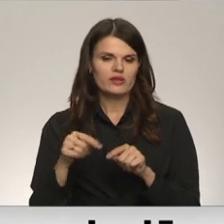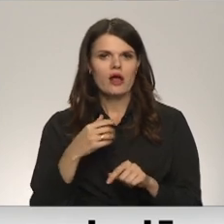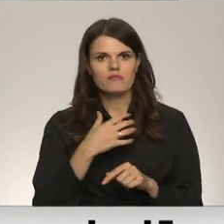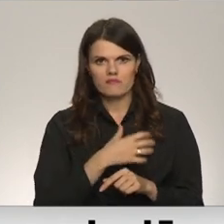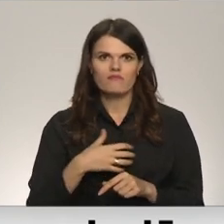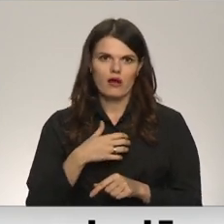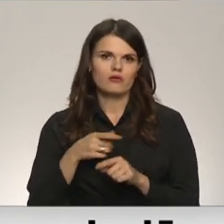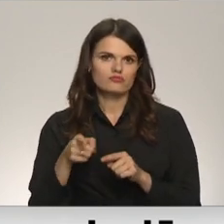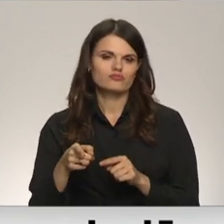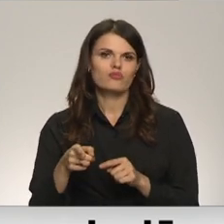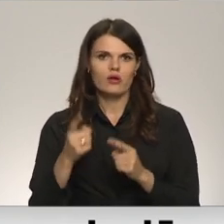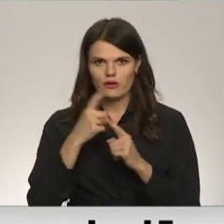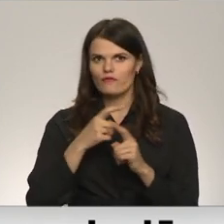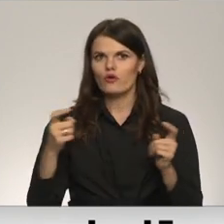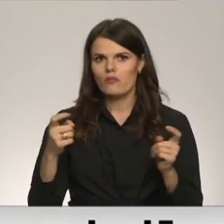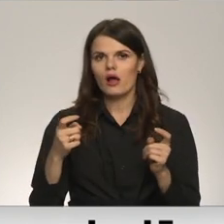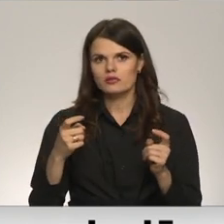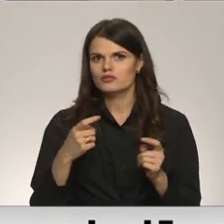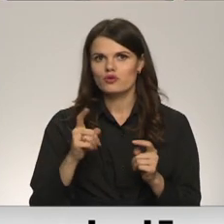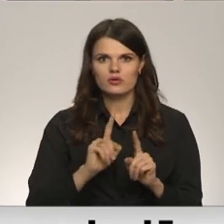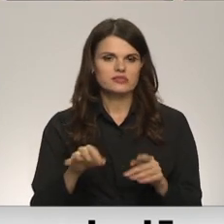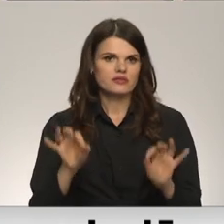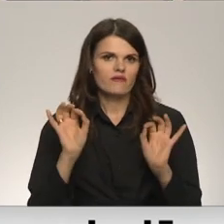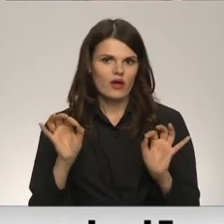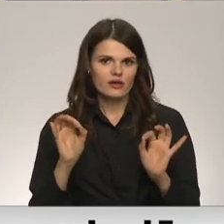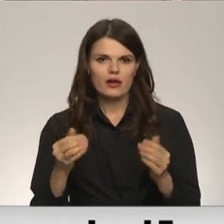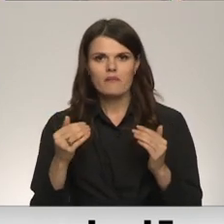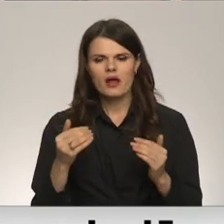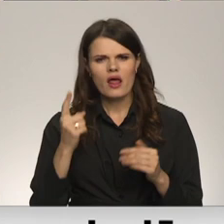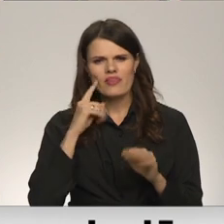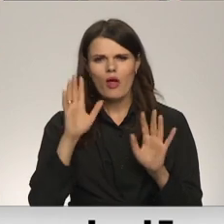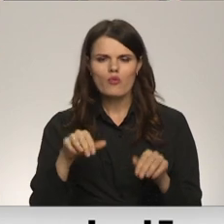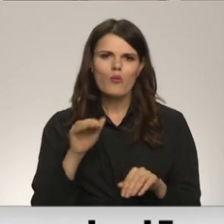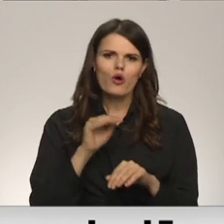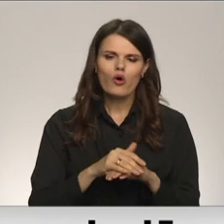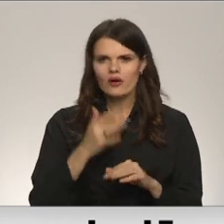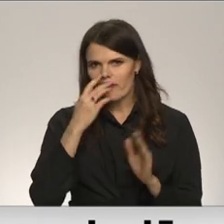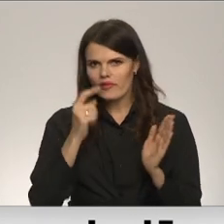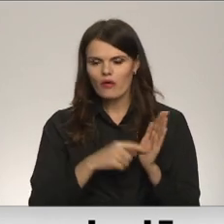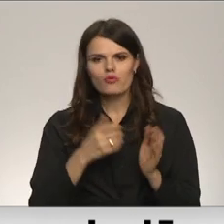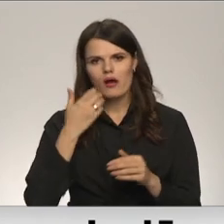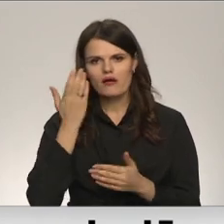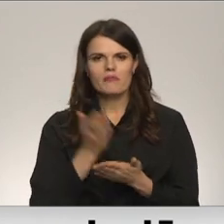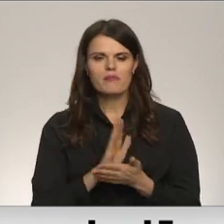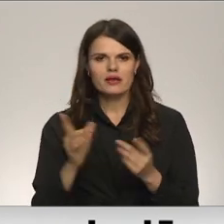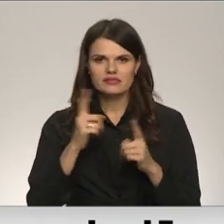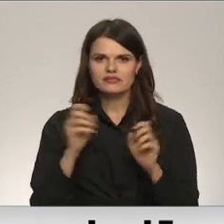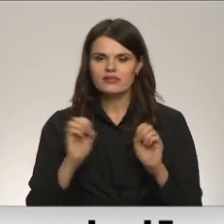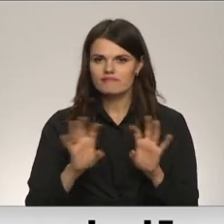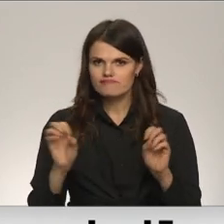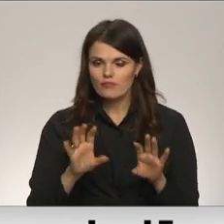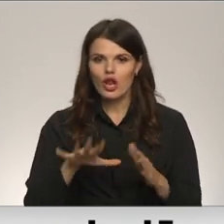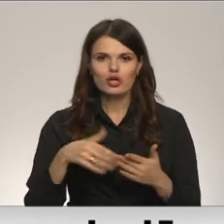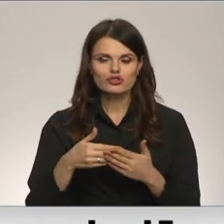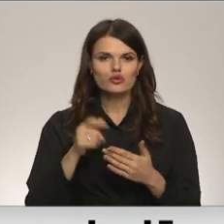īpašas vajadzības, un tās vajadzības ir pēc informācijas. Pašlaik nav domāts par kādu konkrētu datumu, kad ziņas vairs neraidīt. Līdz šim Ukrainas